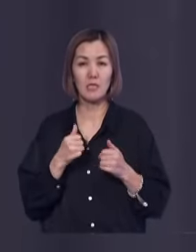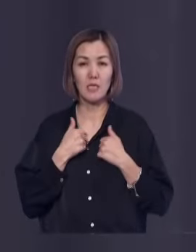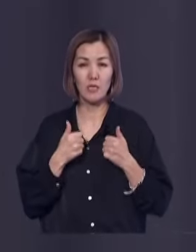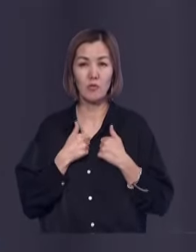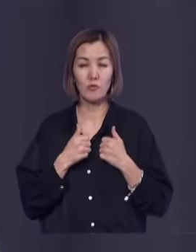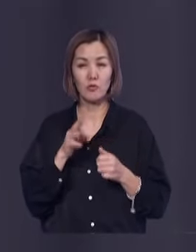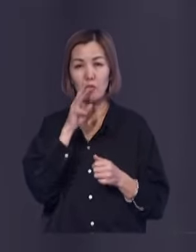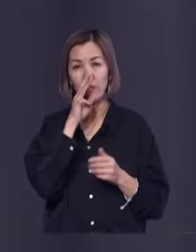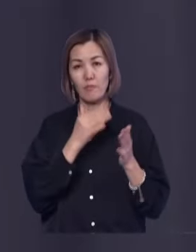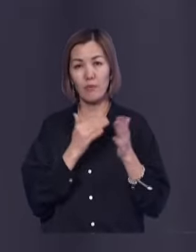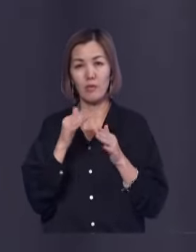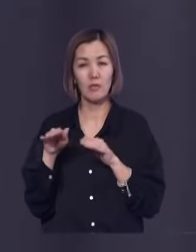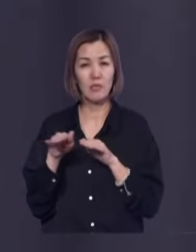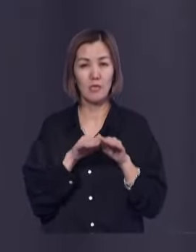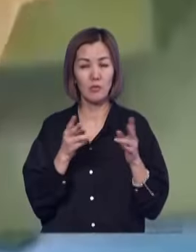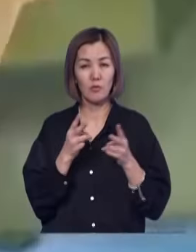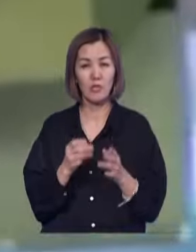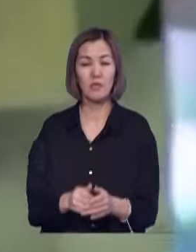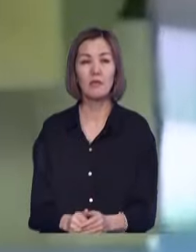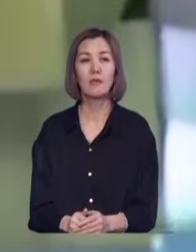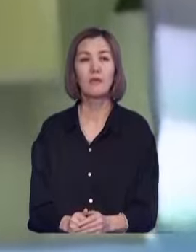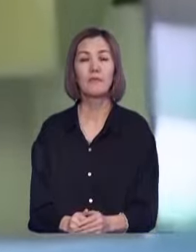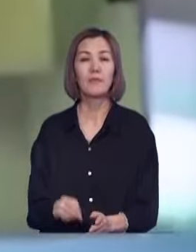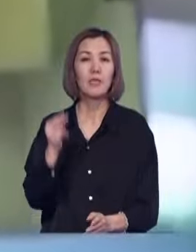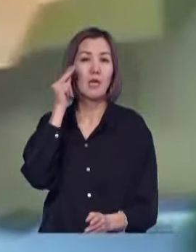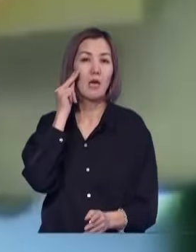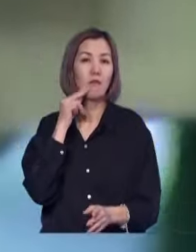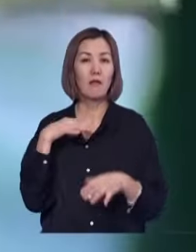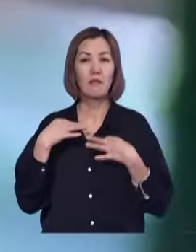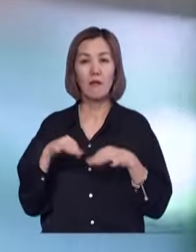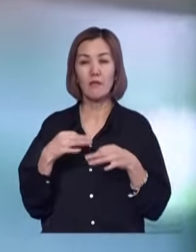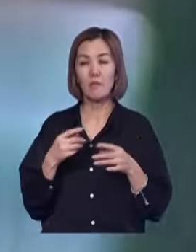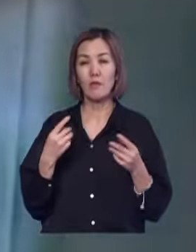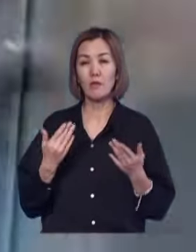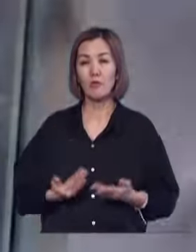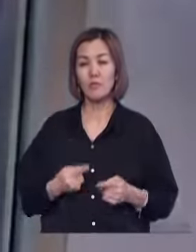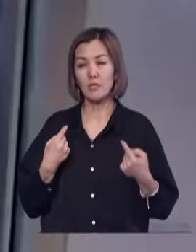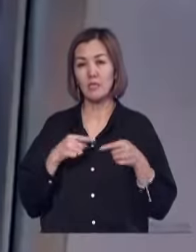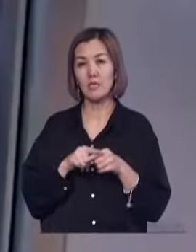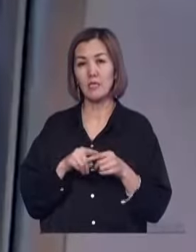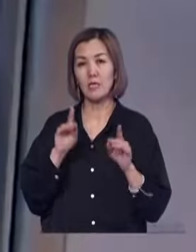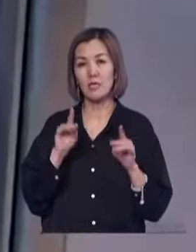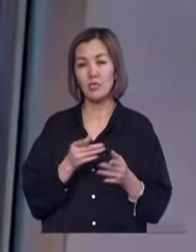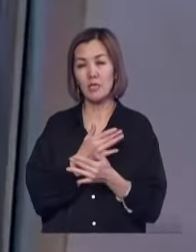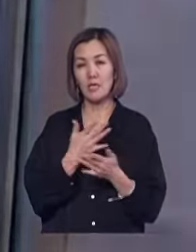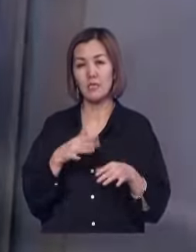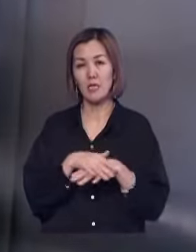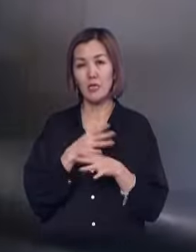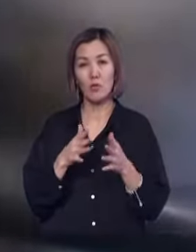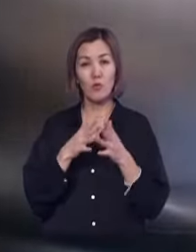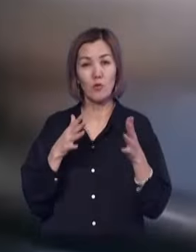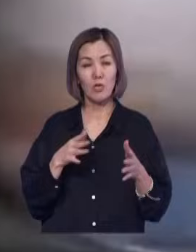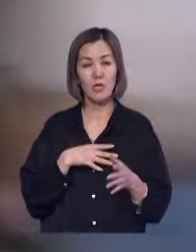еңбек ақы мөлшерін теңестіру қажет. Қытайдың автомобиль, тұрмыстық техника және үй жиһаздары нарығы өте үлкен,